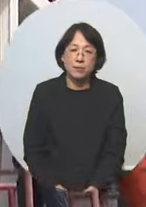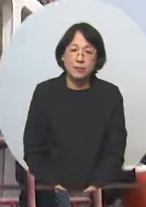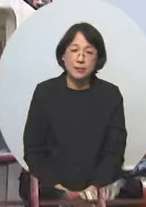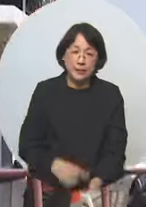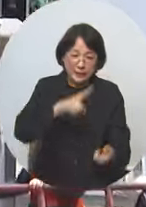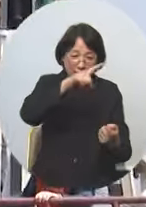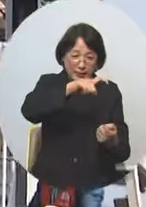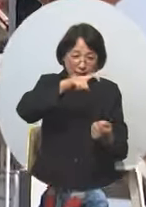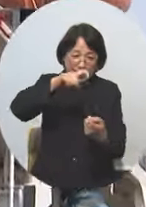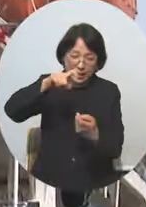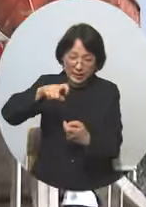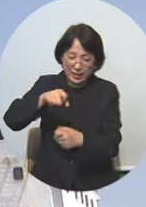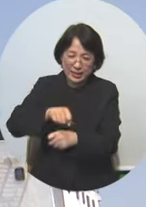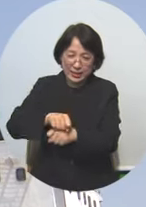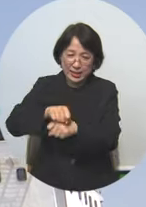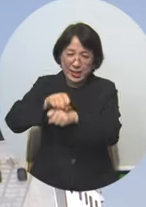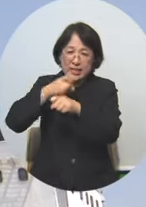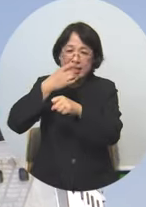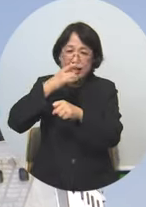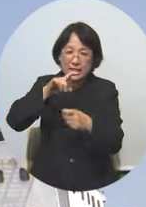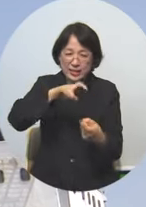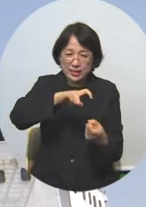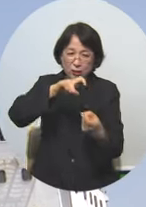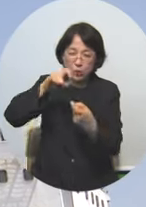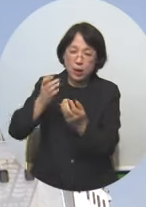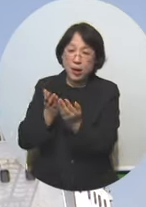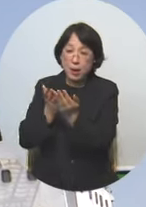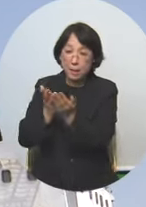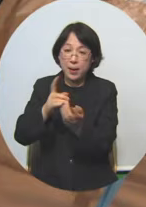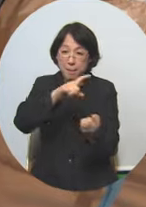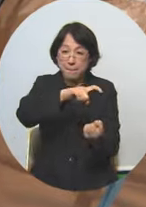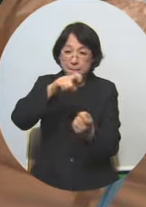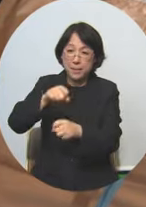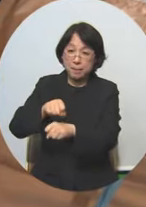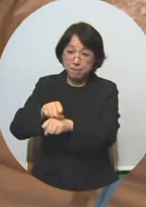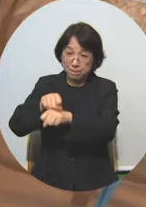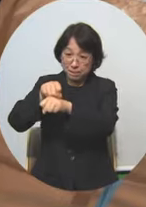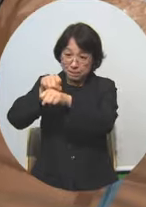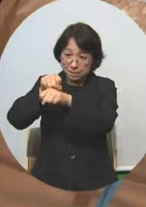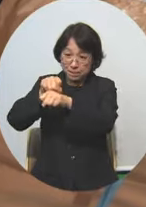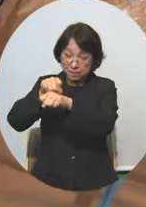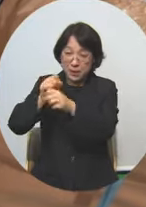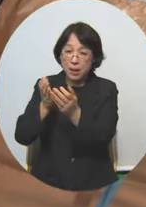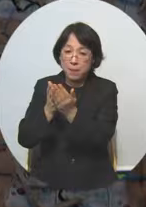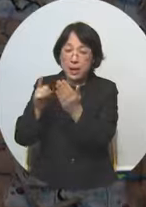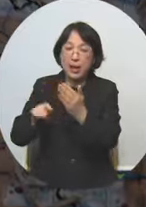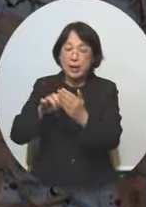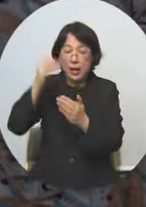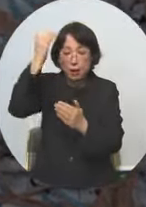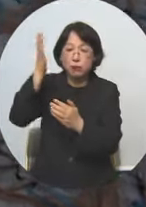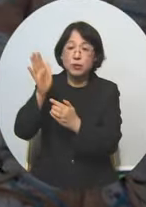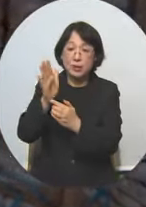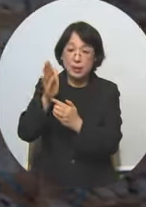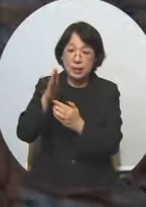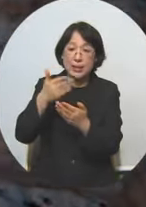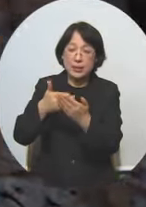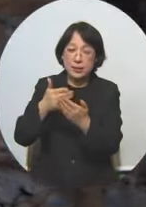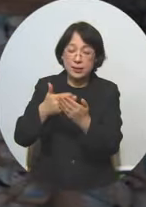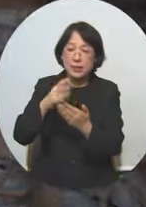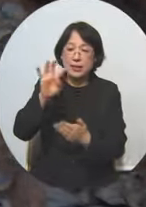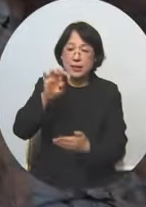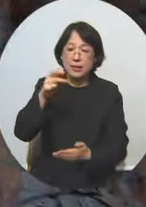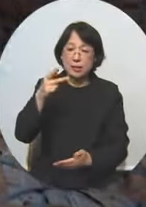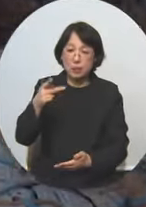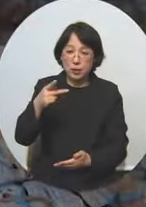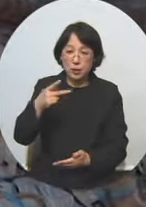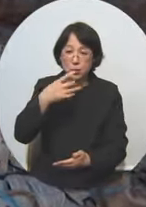크레인이 차곡차곡 쌓인 쌀을 들어 올려 대형 선박에 싣습니다. 선박 안엔 대한민국 국기가 그려진 40kg짜리 쌀